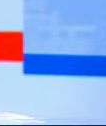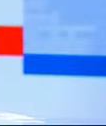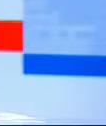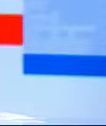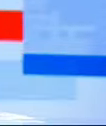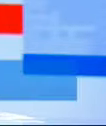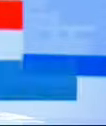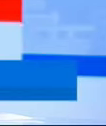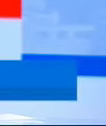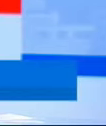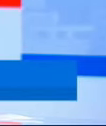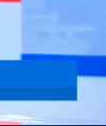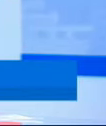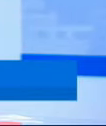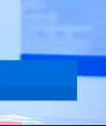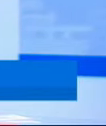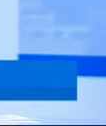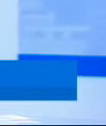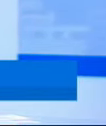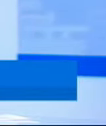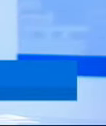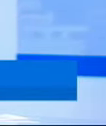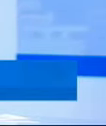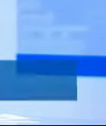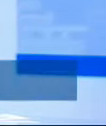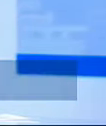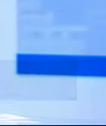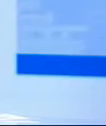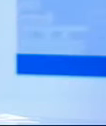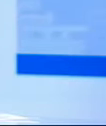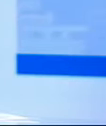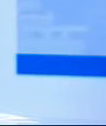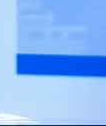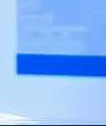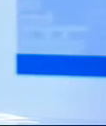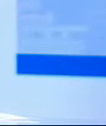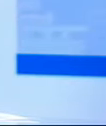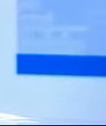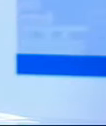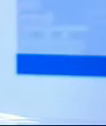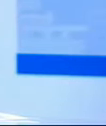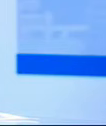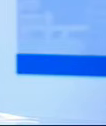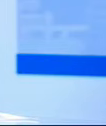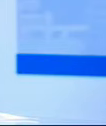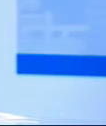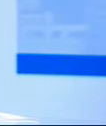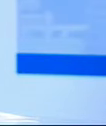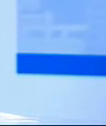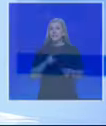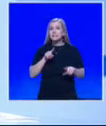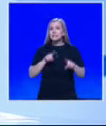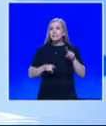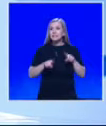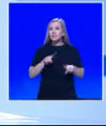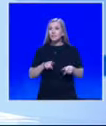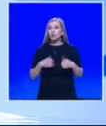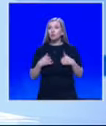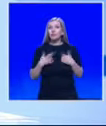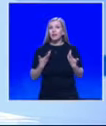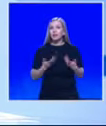Здравейте с още от деня. Какво ще промени промяната на Конституцията? Въпрос, на който политическите отговори зависят от това